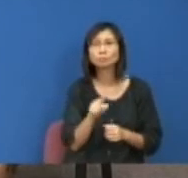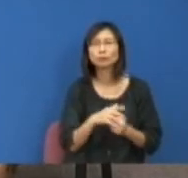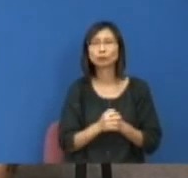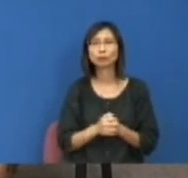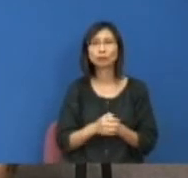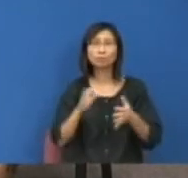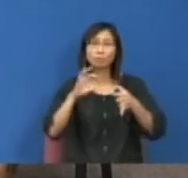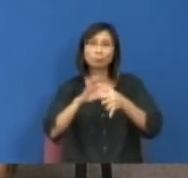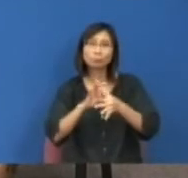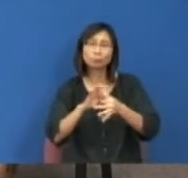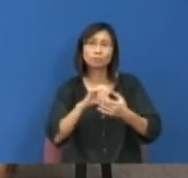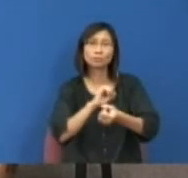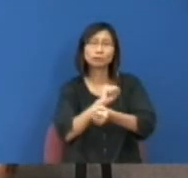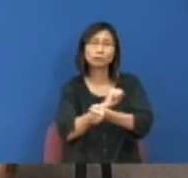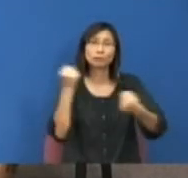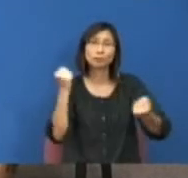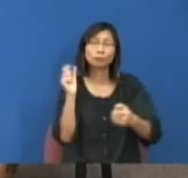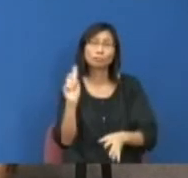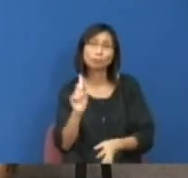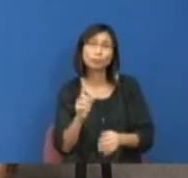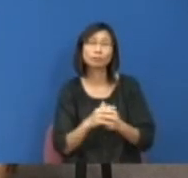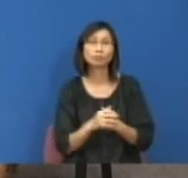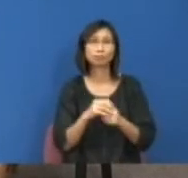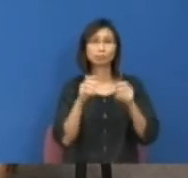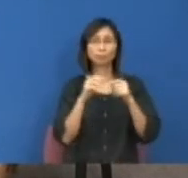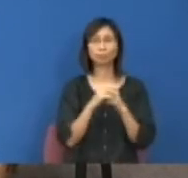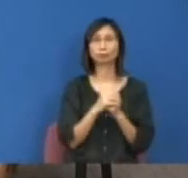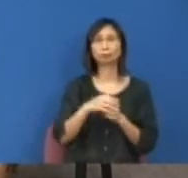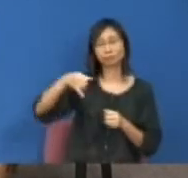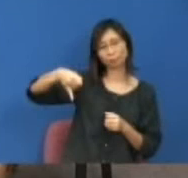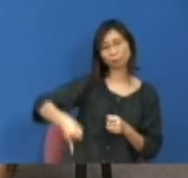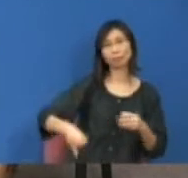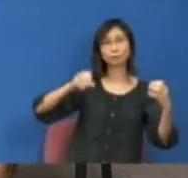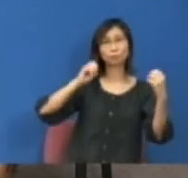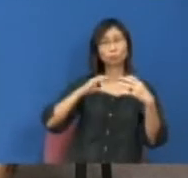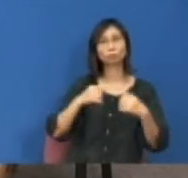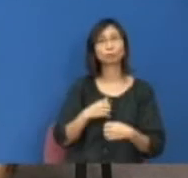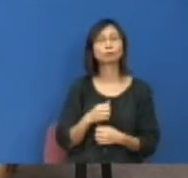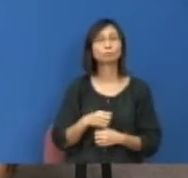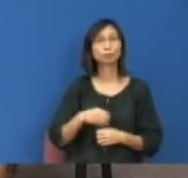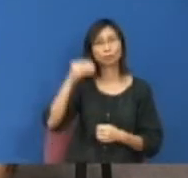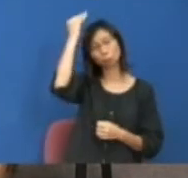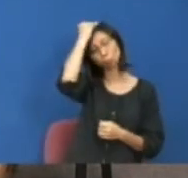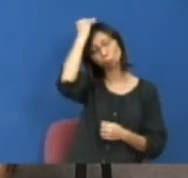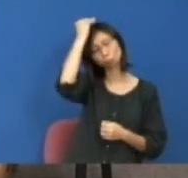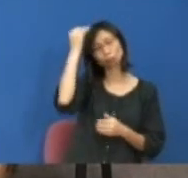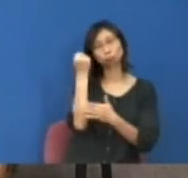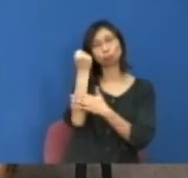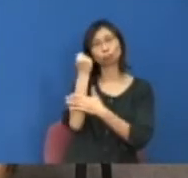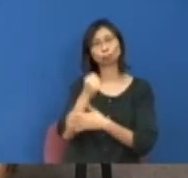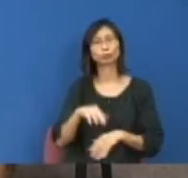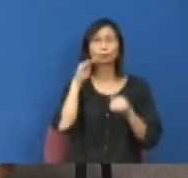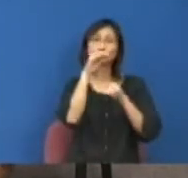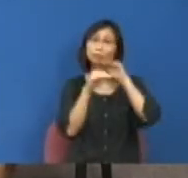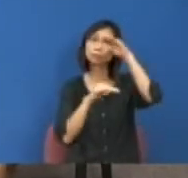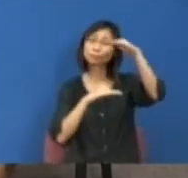想解決什麼問題呢？這個就是如果下一次有講的，就是講俄國革命裡面的講的階級鬥